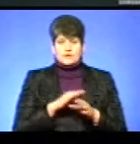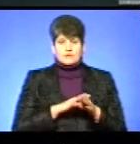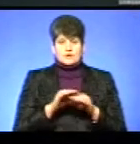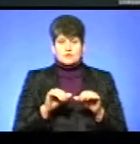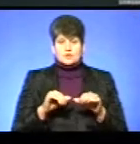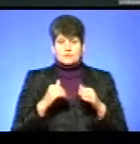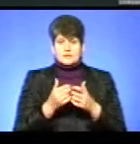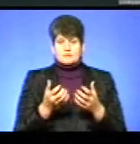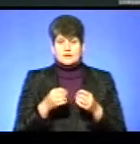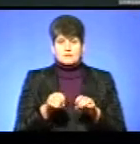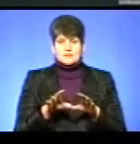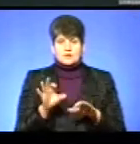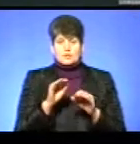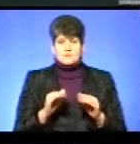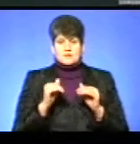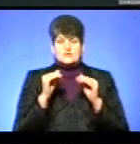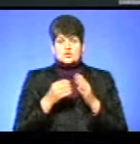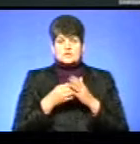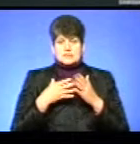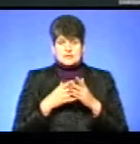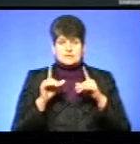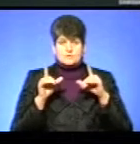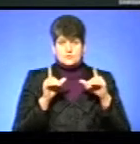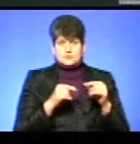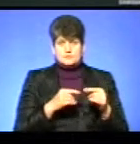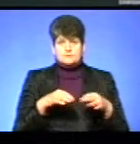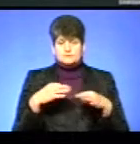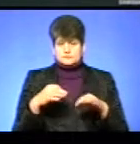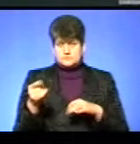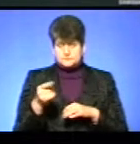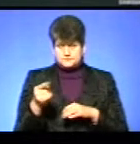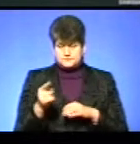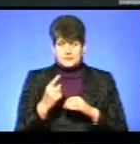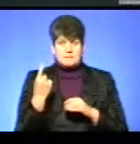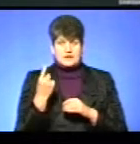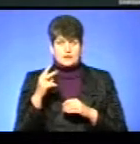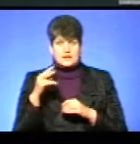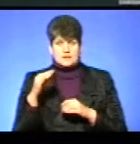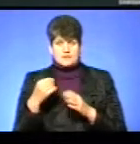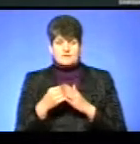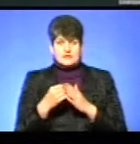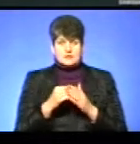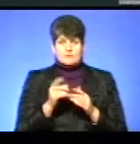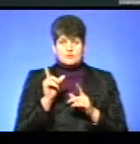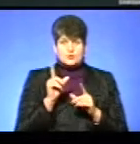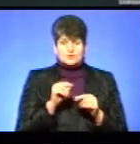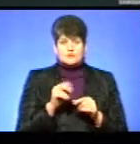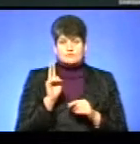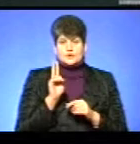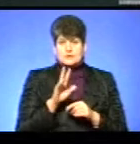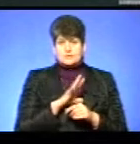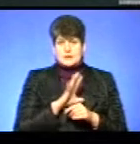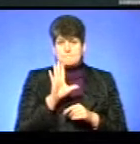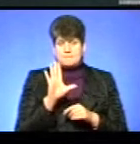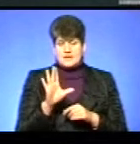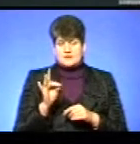міськради прийняв рішення про підвищення ціни за проїзд у громадському транспорті Тернополя. З 1 листопада вартість проїзду у тролейбусах становила